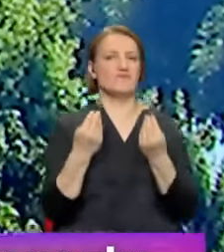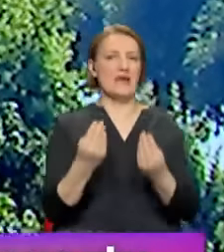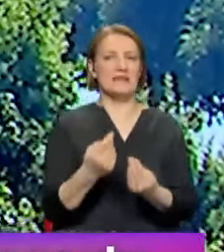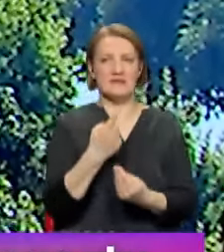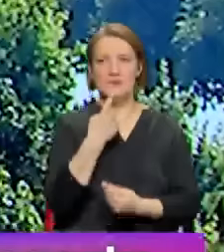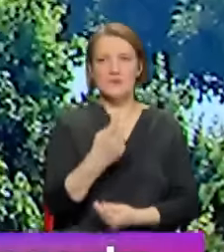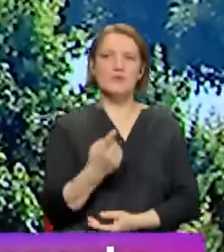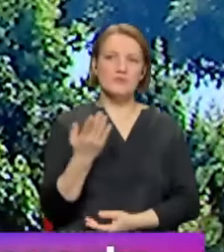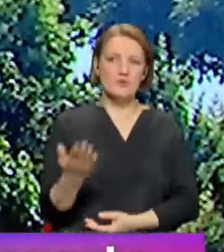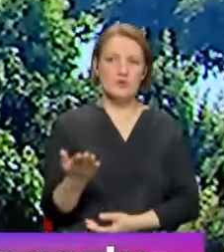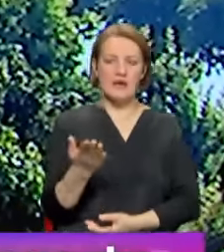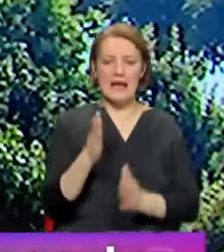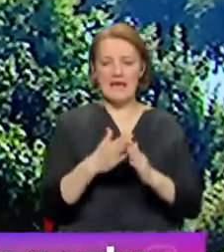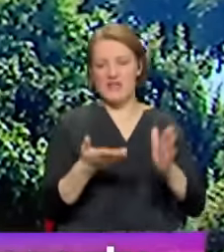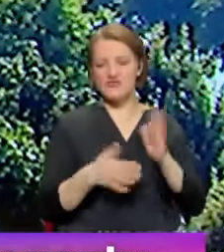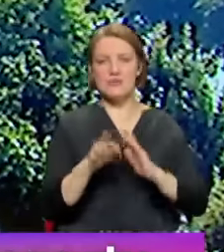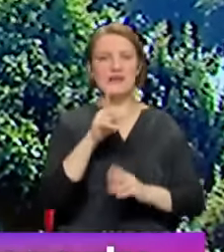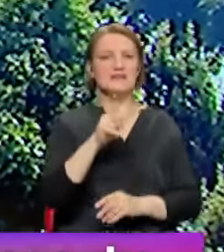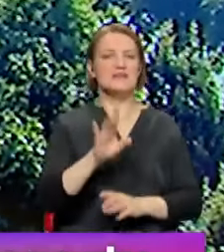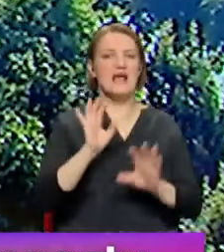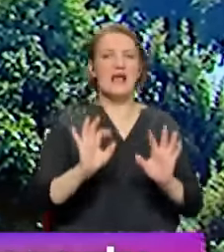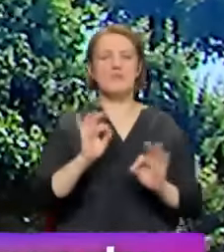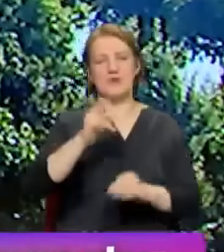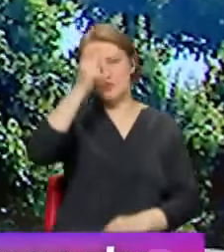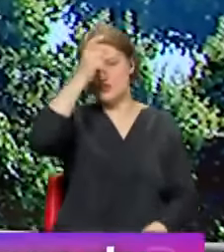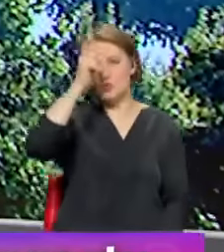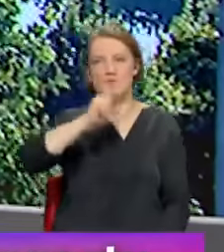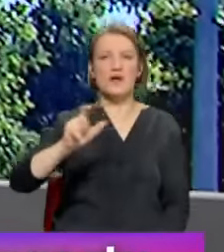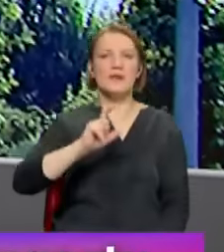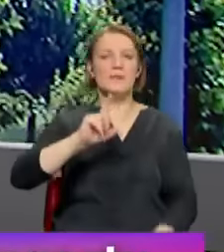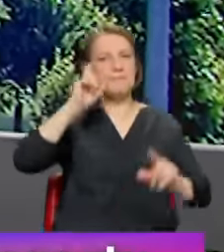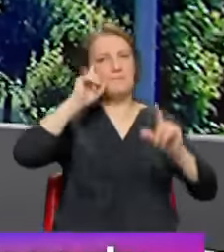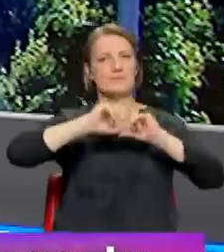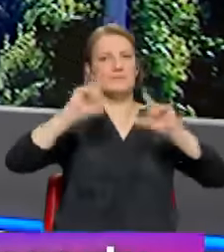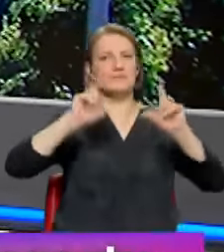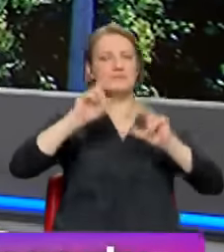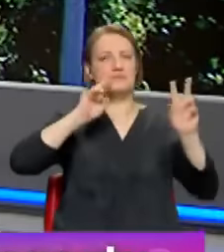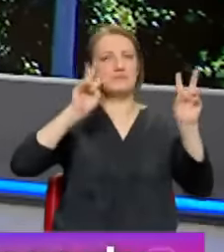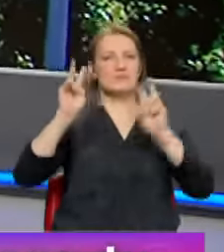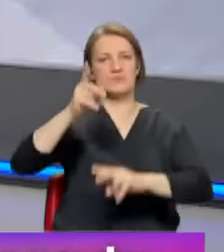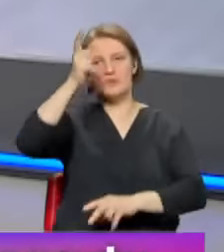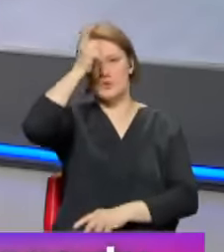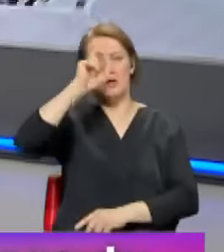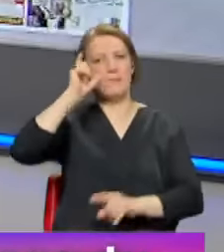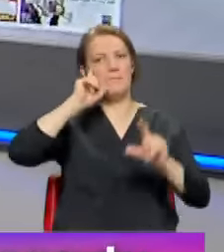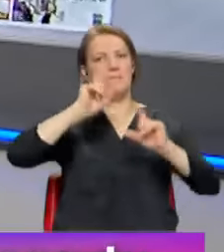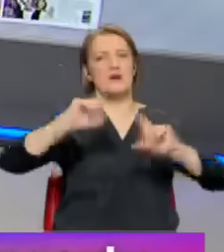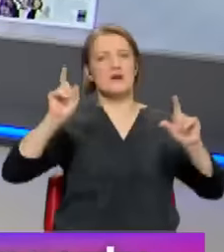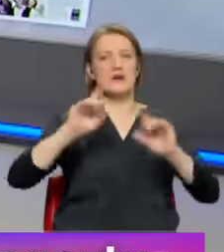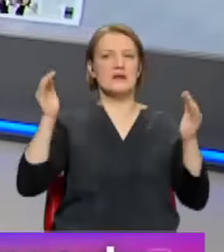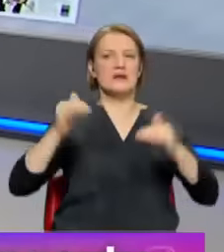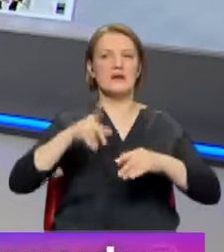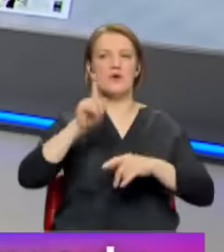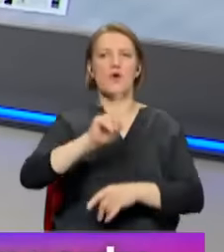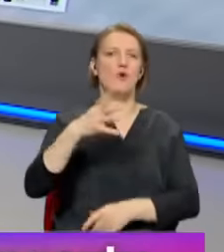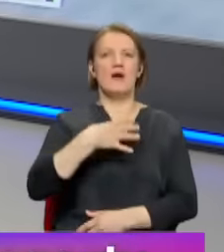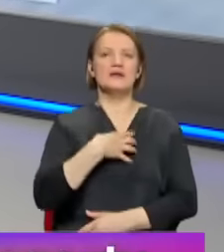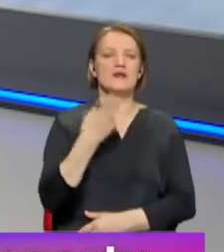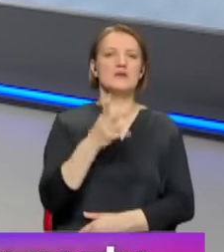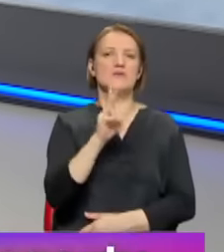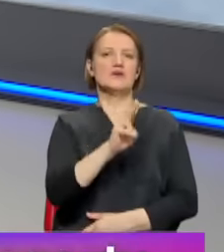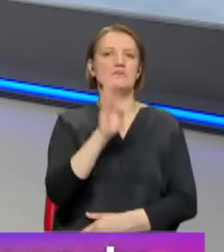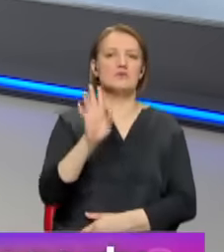şekilde. Evden çıkmadan siz hemen şöyle bir Türkiye'nin manşetlerine bakalım. Ve Türkiye'nin manşetleri gelsin 10 Haziran